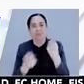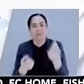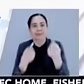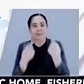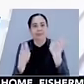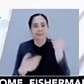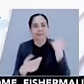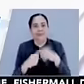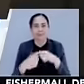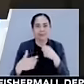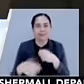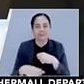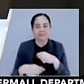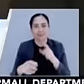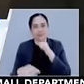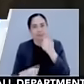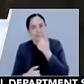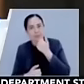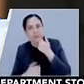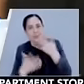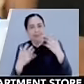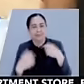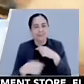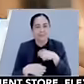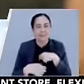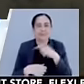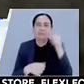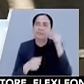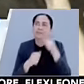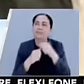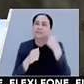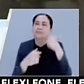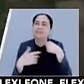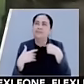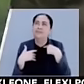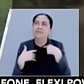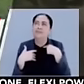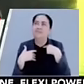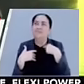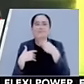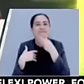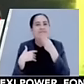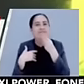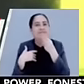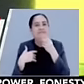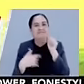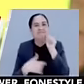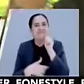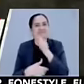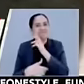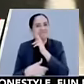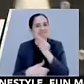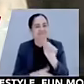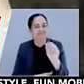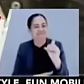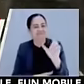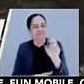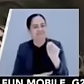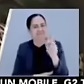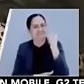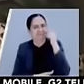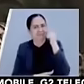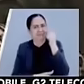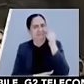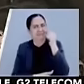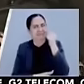na ako makakamali, Ma'am Annette! Ako naman na memorable sa akin, si Alden. Parang ano, imposible yun. Di ba?